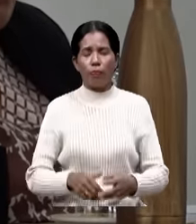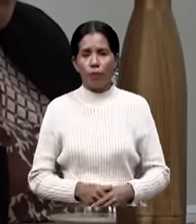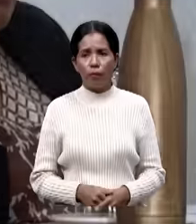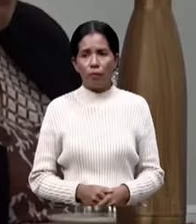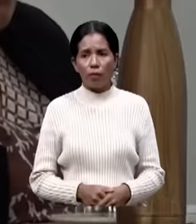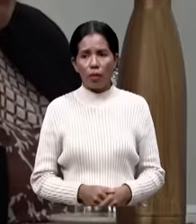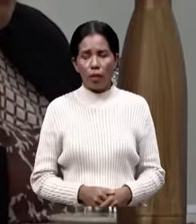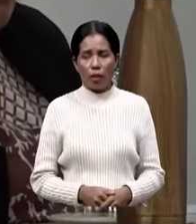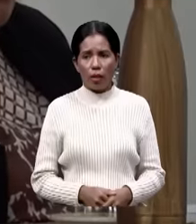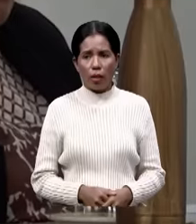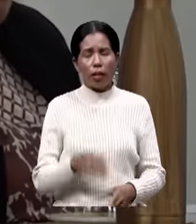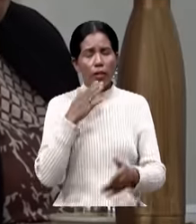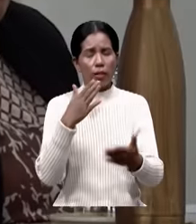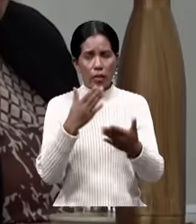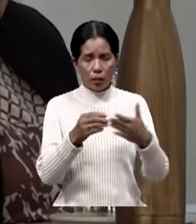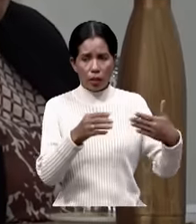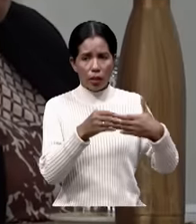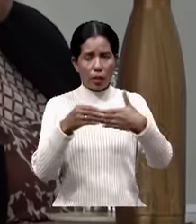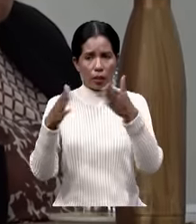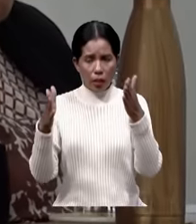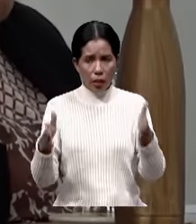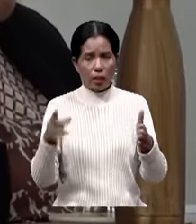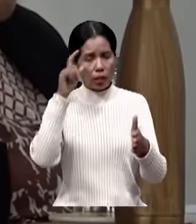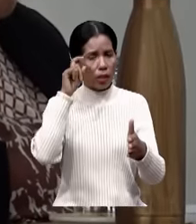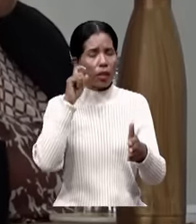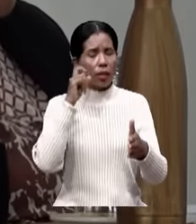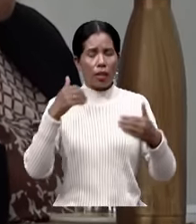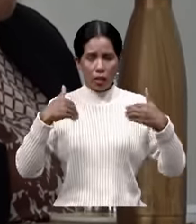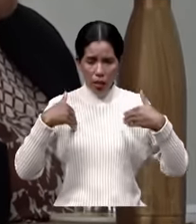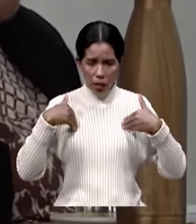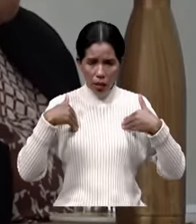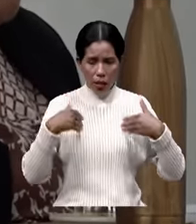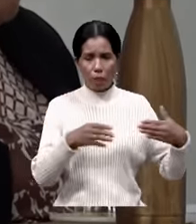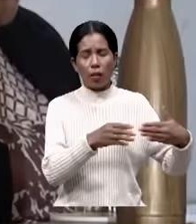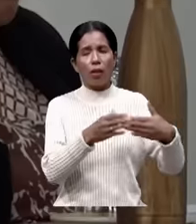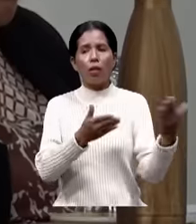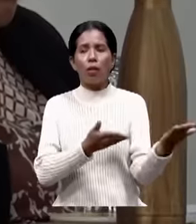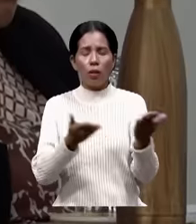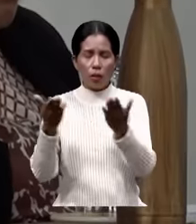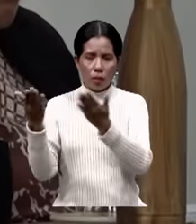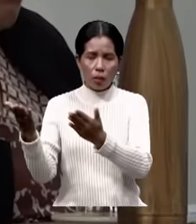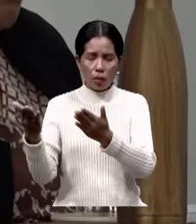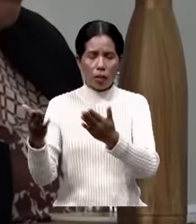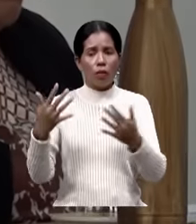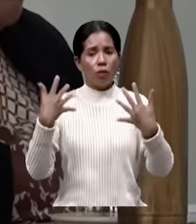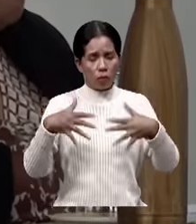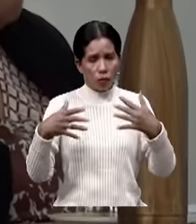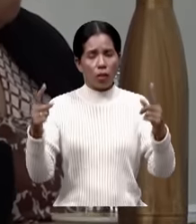E sorte pela liderança Xanana, né? Ia para ir pela data luta de ofício. É a alma que até hoje.